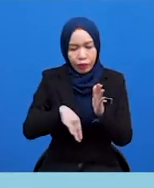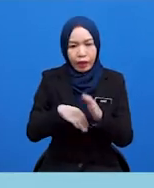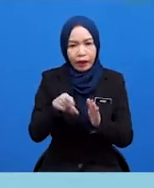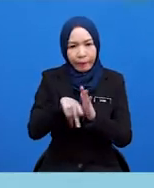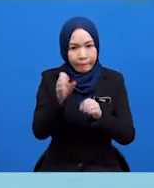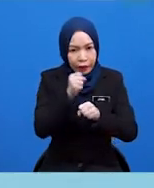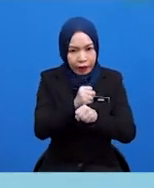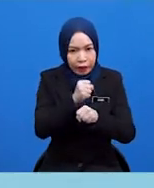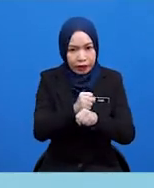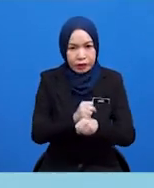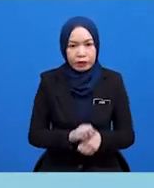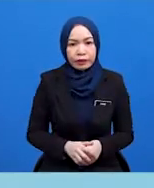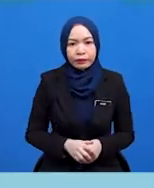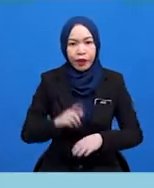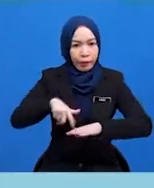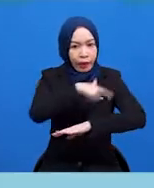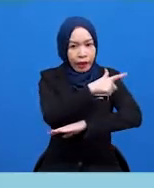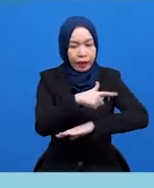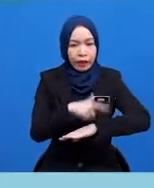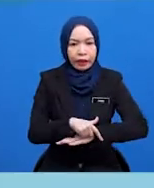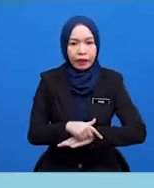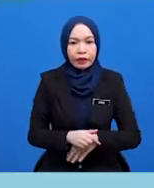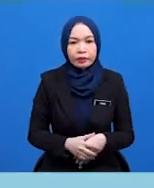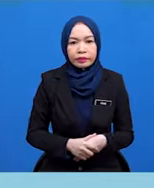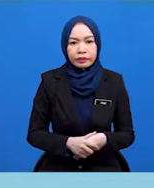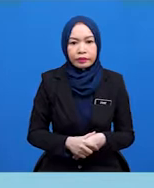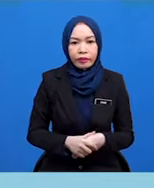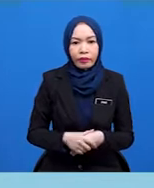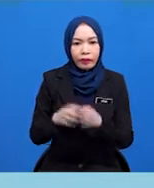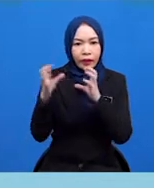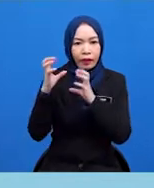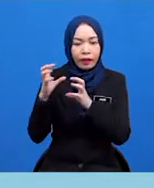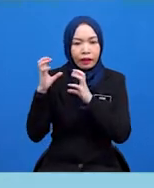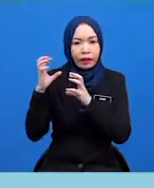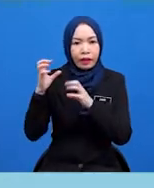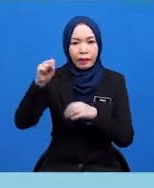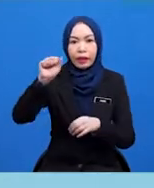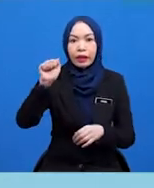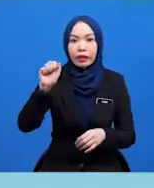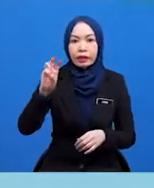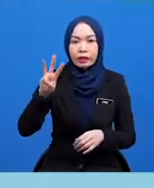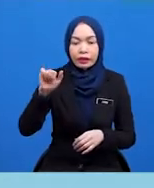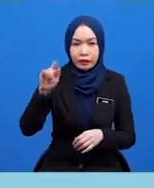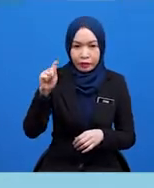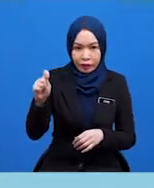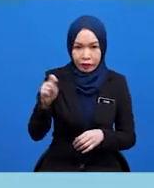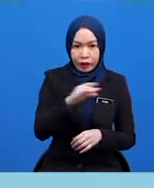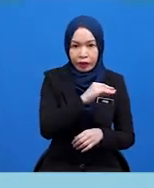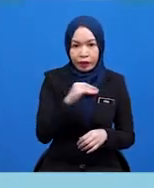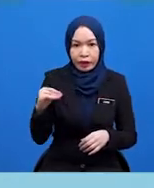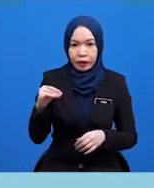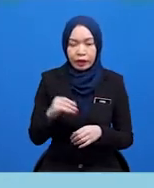Sektor peladanan getah dan kelapa sawit menghadapi masalah kekurangan tenaga buruh